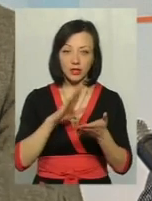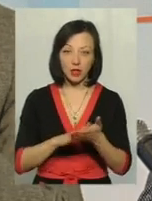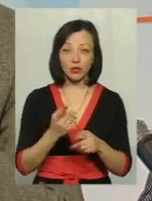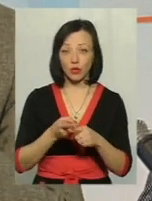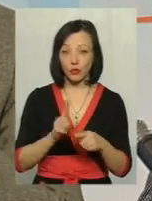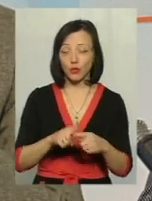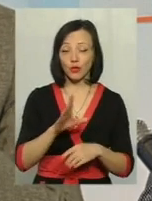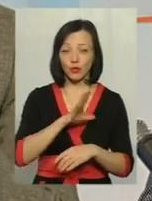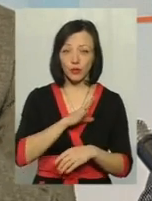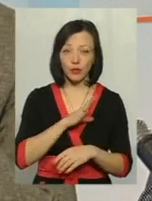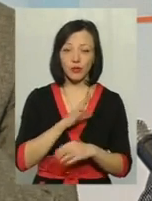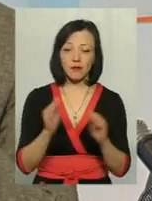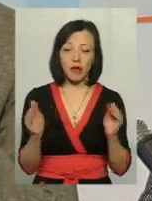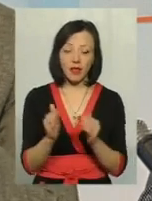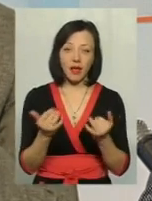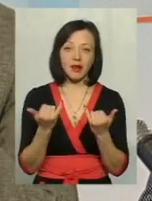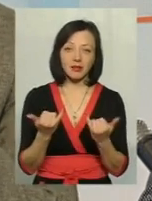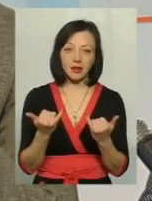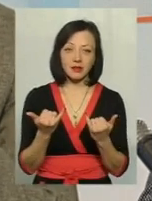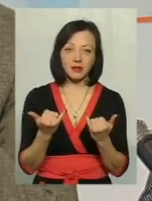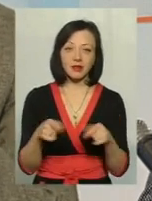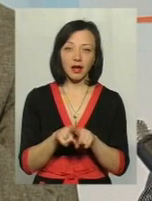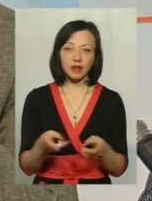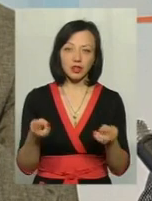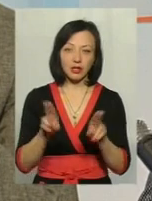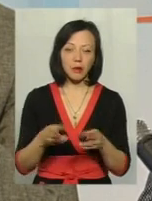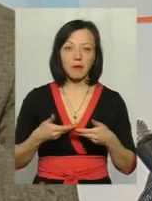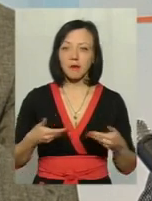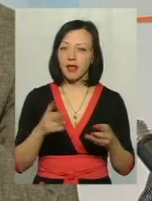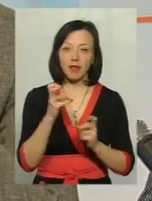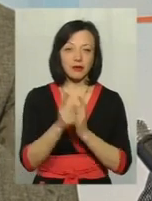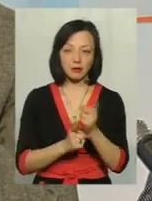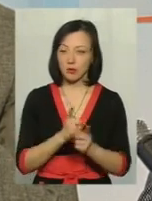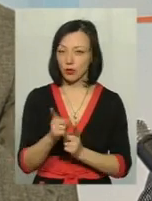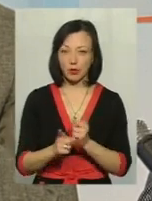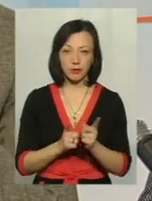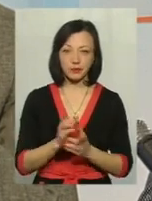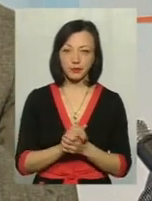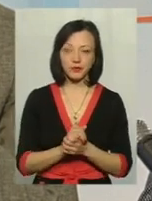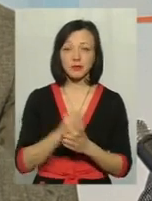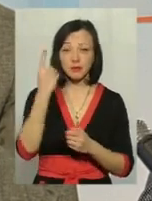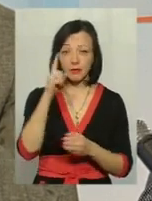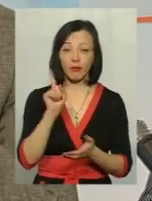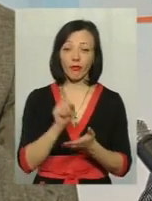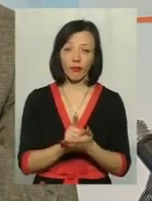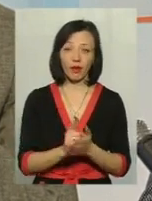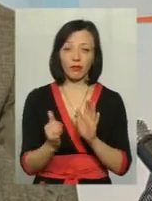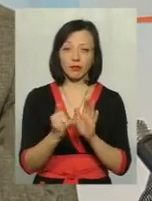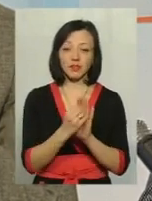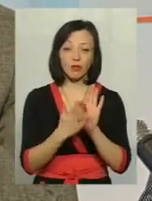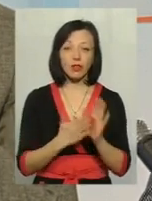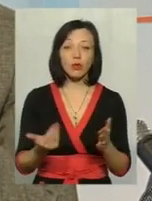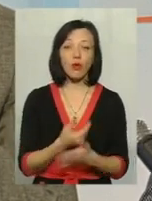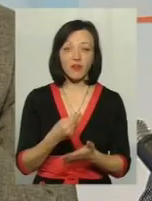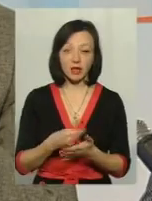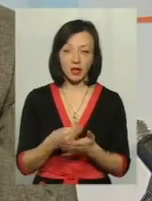він був малий, і зараз він такий залишається. Ми не змінюємо. Тобто, по ідеї, ми повинні були встановити зараз новий тариф.